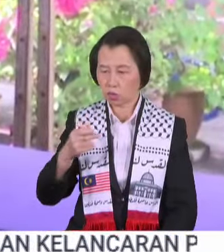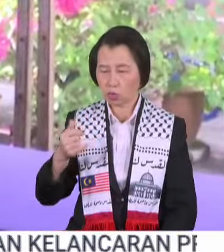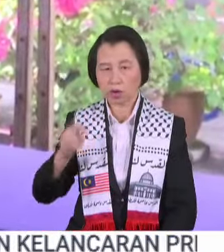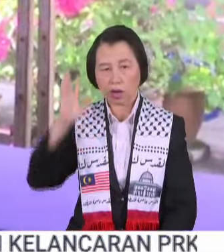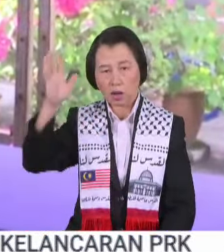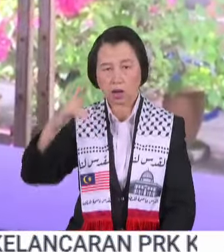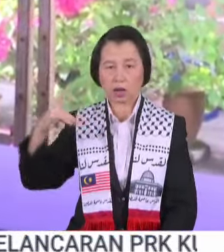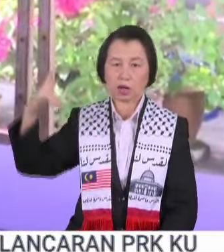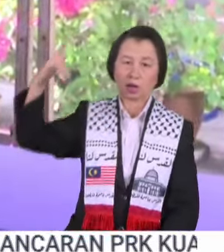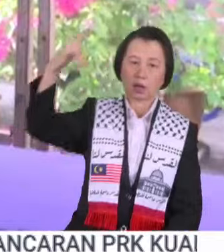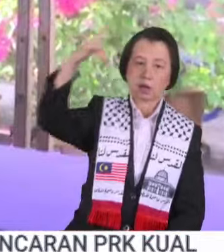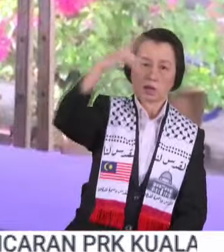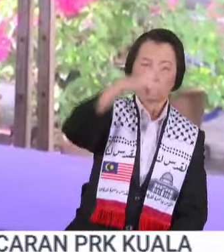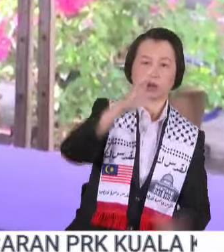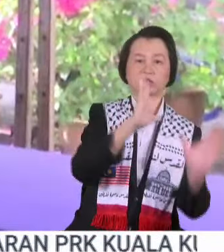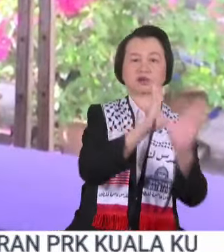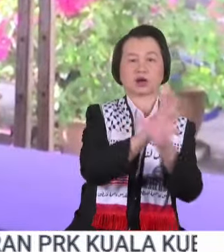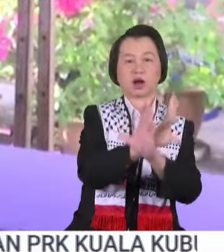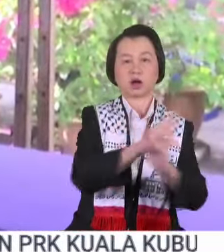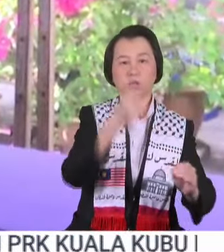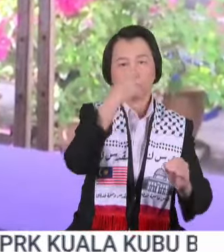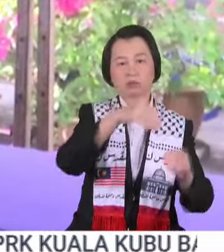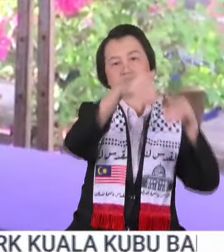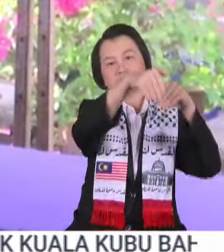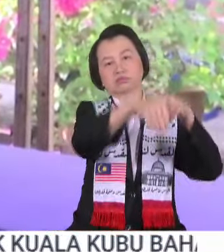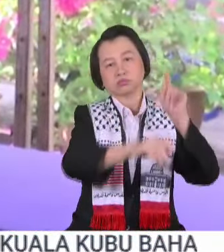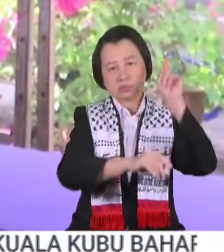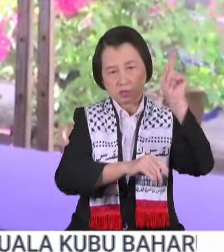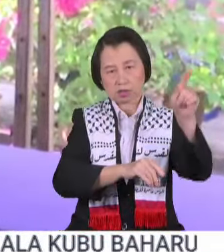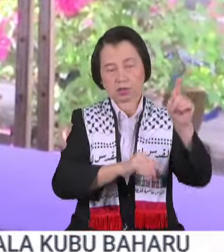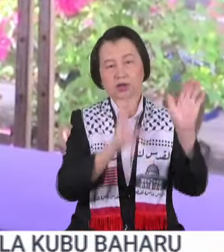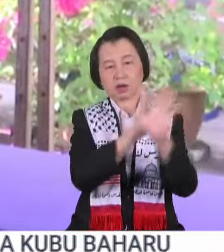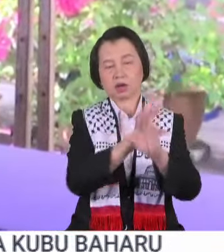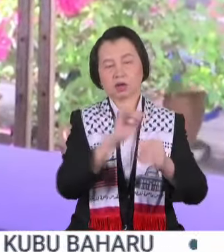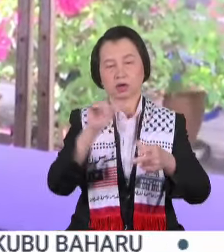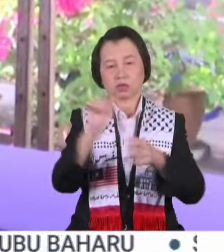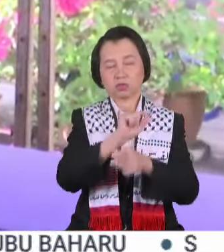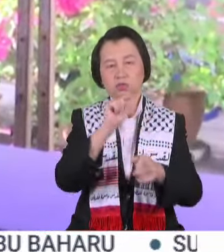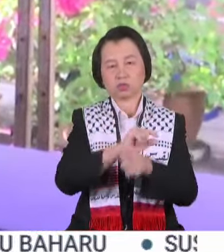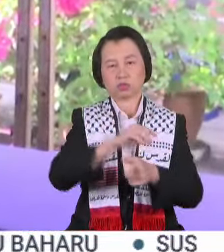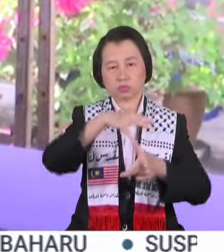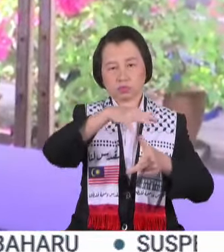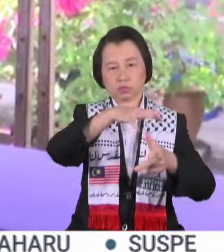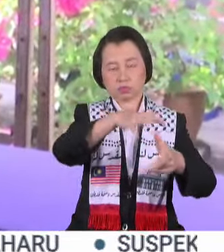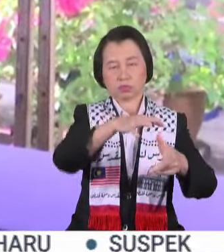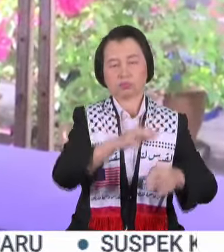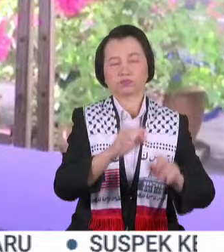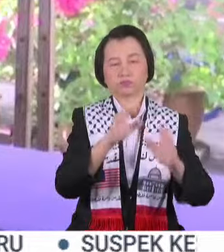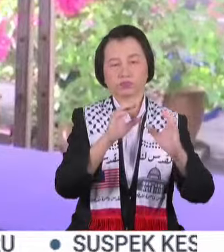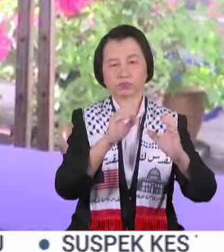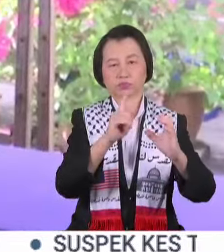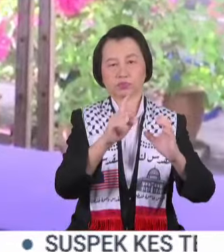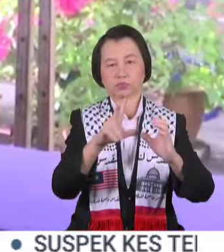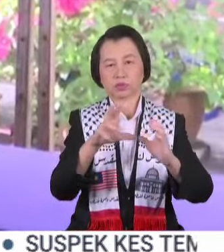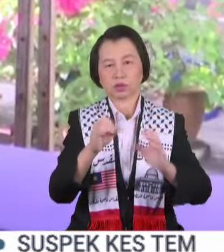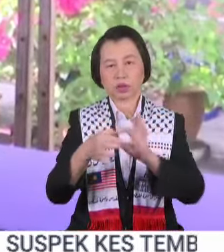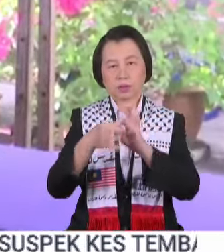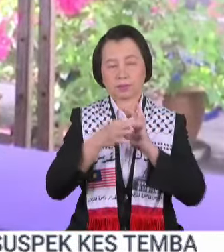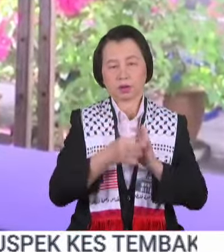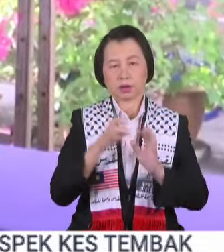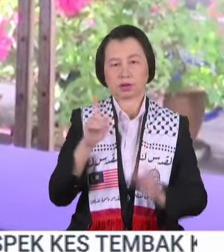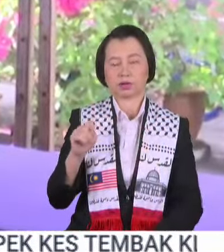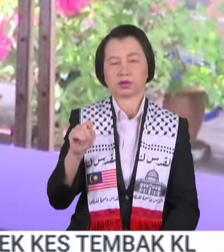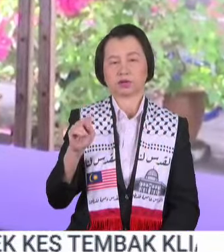akan diterbangkan ke Serian Sarawak untuk disemadikan menggunakan pesawat C-130 milik Tentera